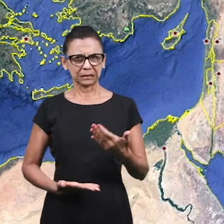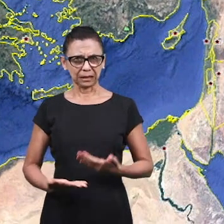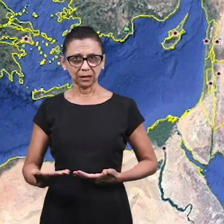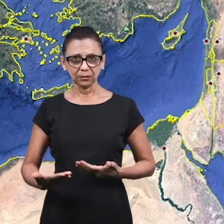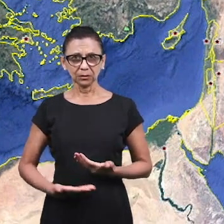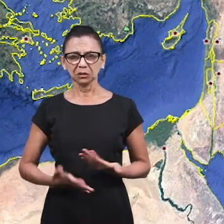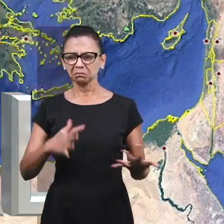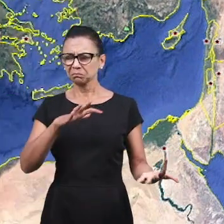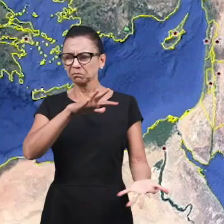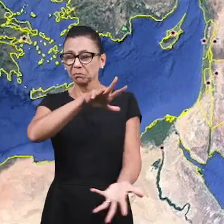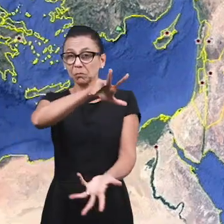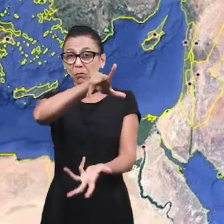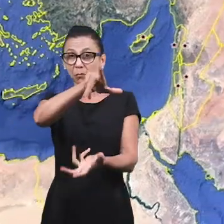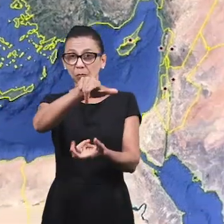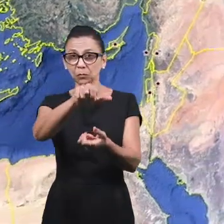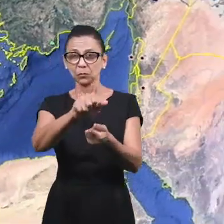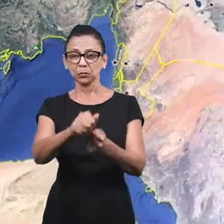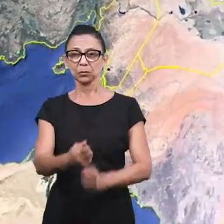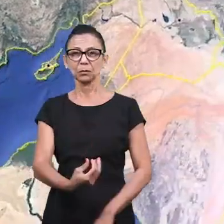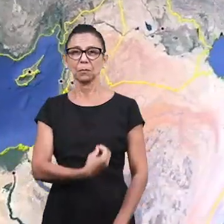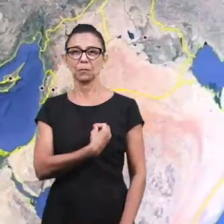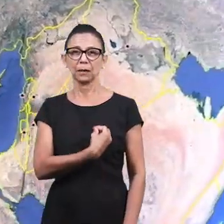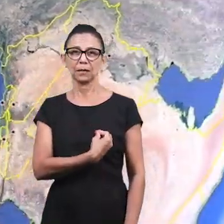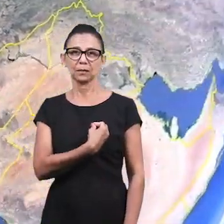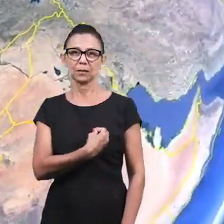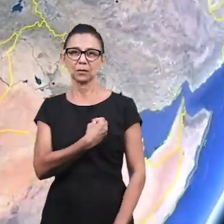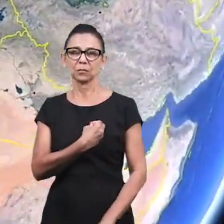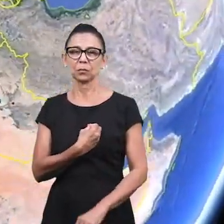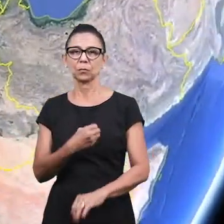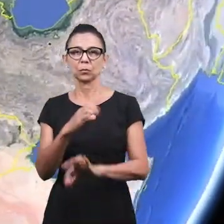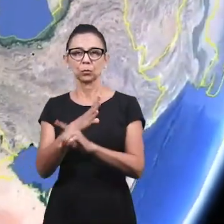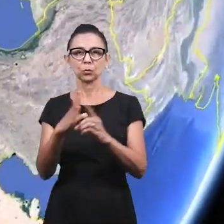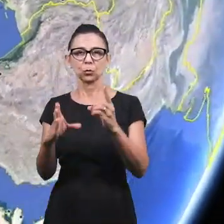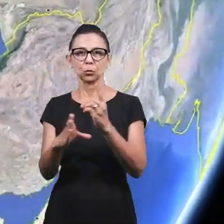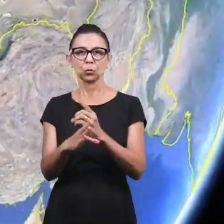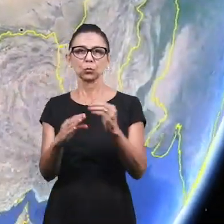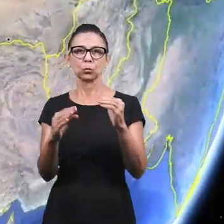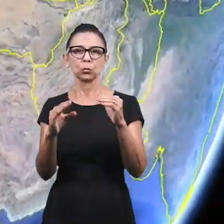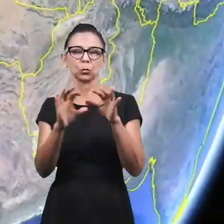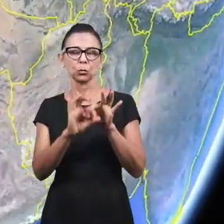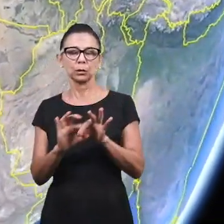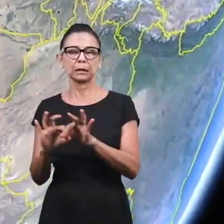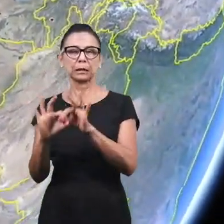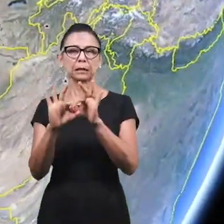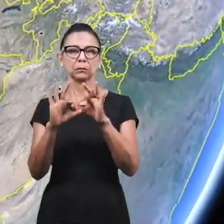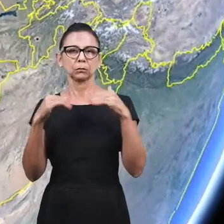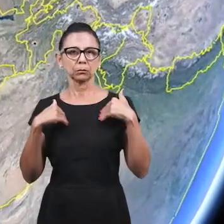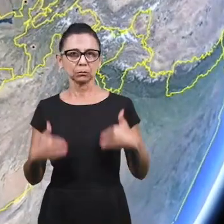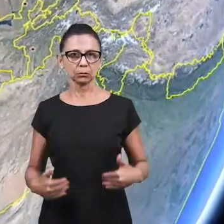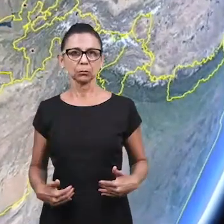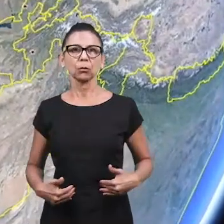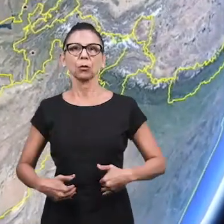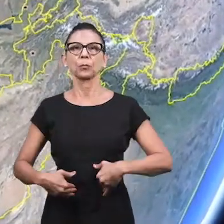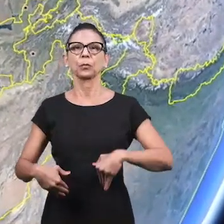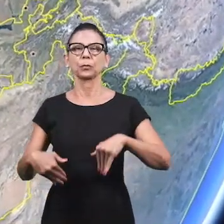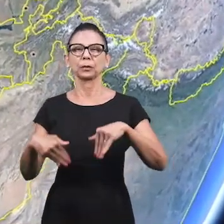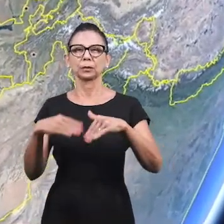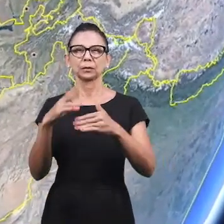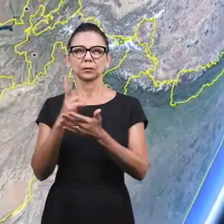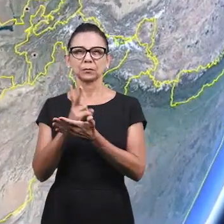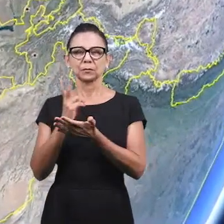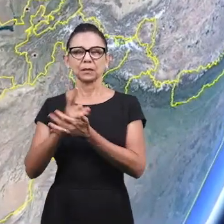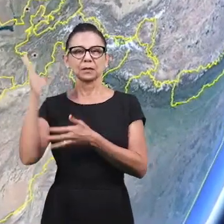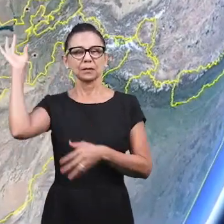Des frères et sœurs de toutes les parties du monde participent d'un même culte, ensemble dans un même corps et dans